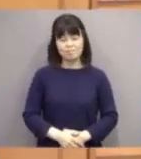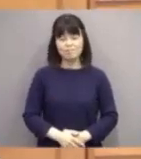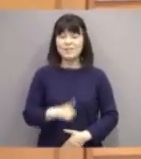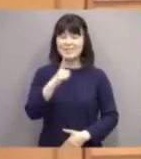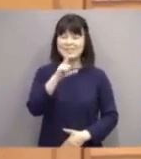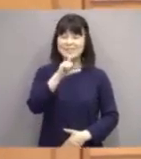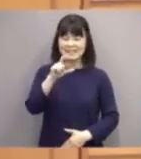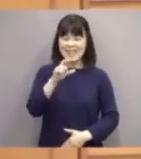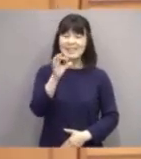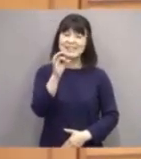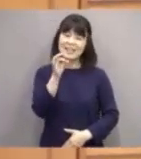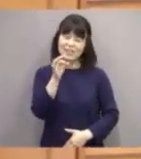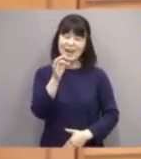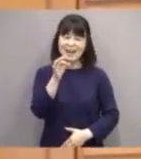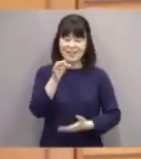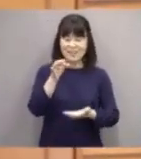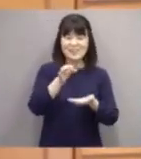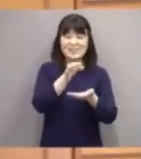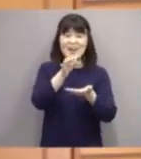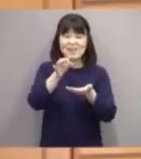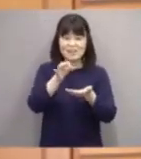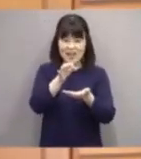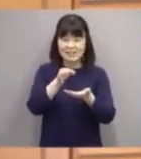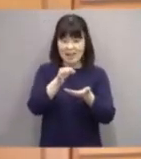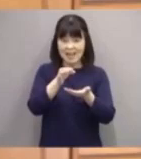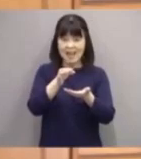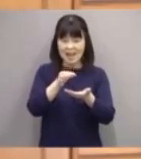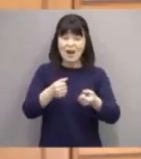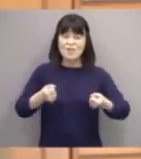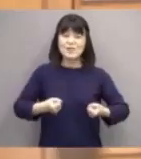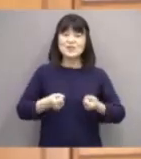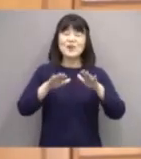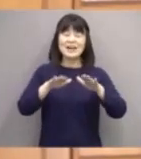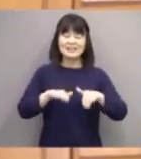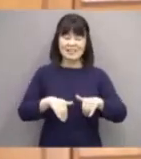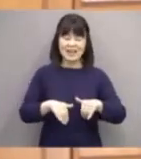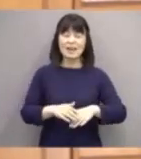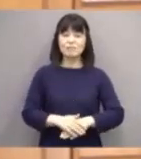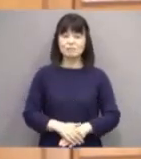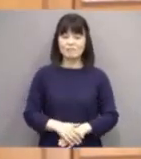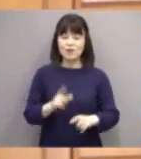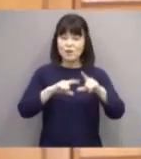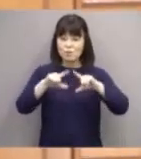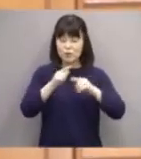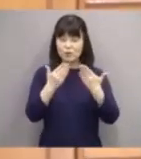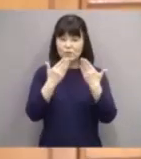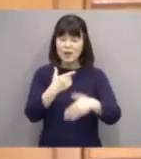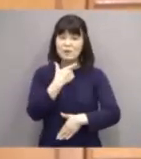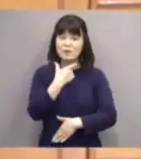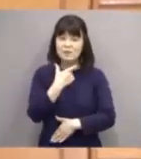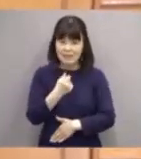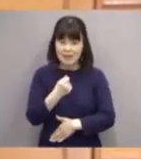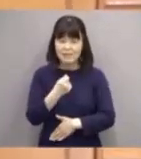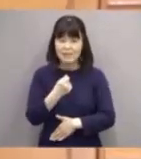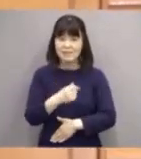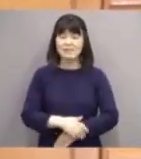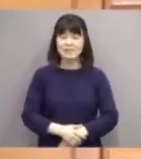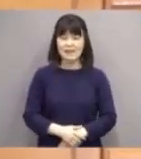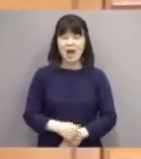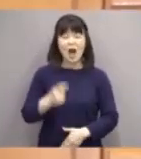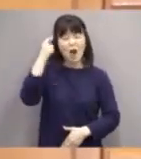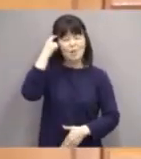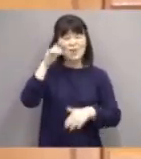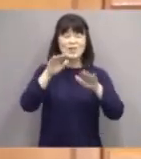1円玉とか浮かべて面白かった。 もっとお勉強してみたいと思った。 思